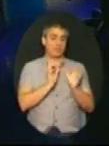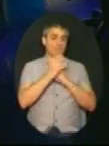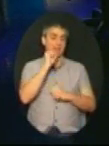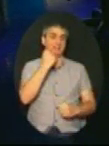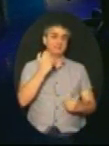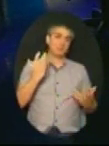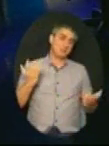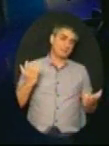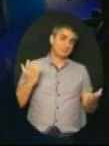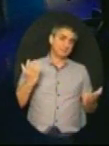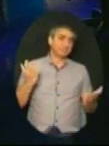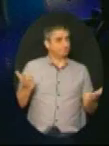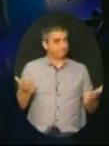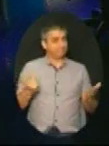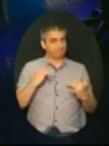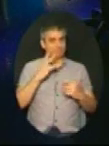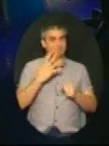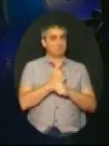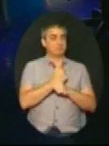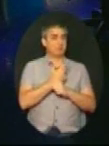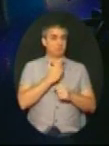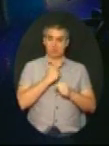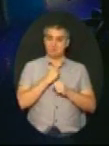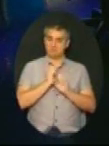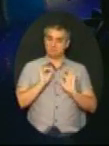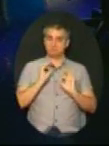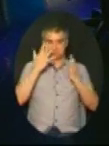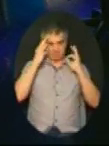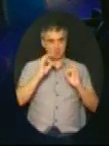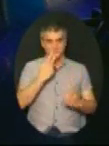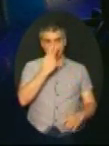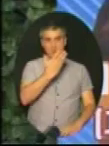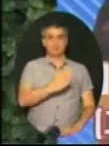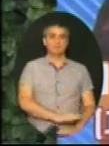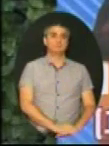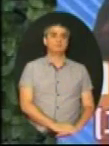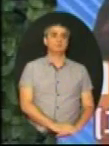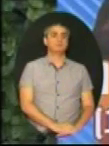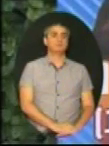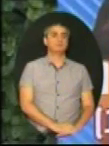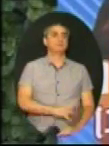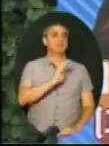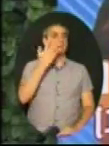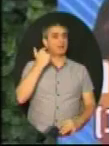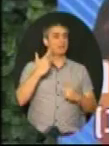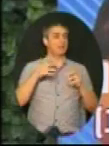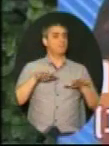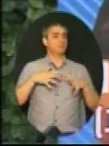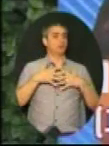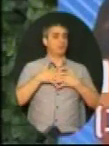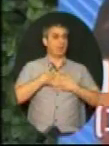הציוני, בהחלט מצליחים, בהחלט עובדים באופן ראוי. בבקשה. לו היה מדובר בממשלת